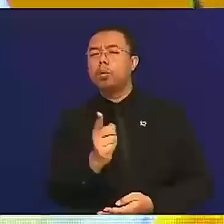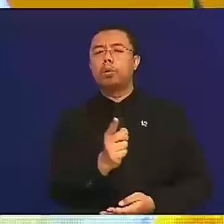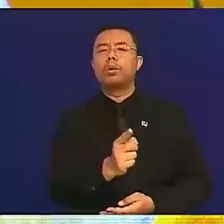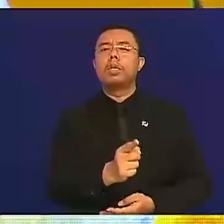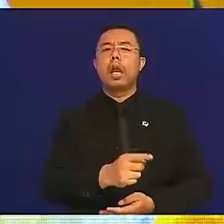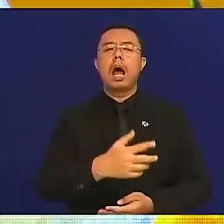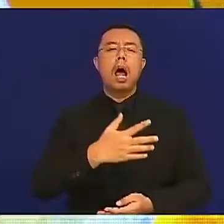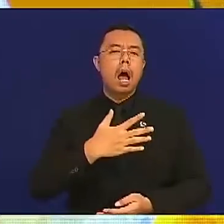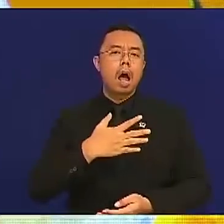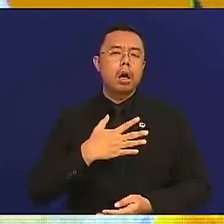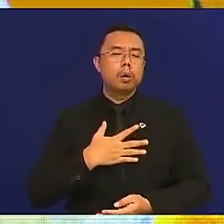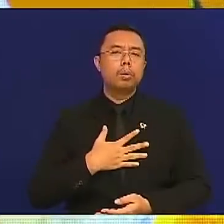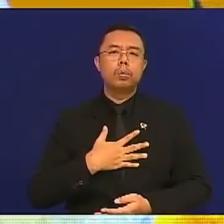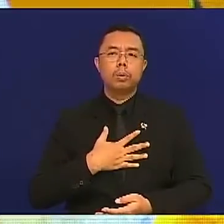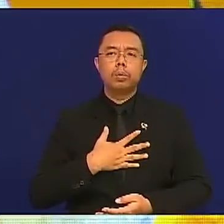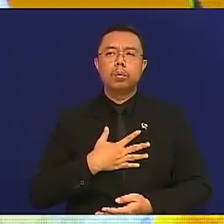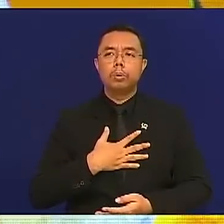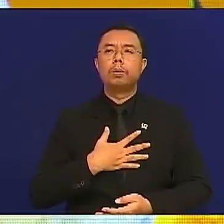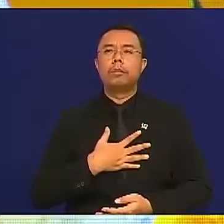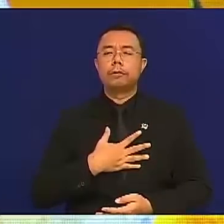Tuhan, utuslah aku